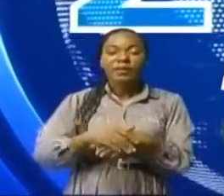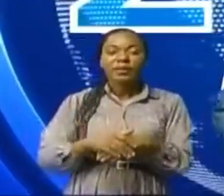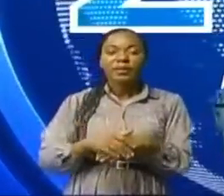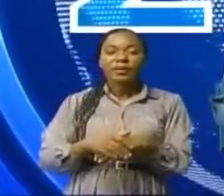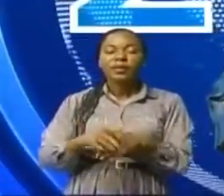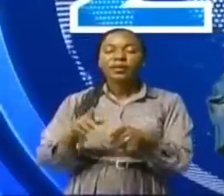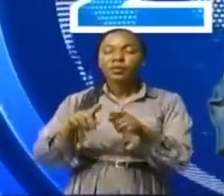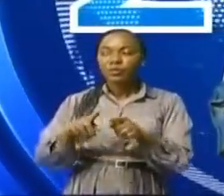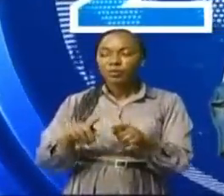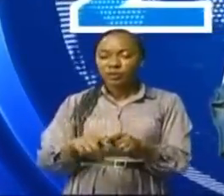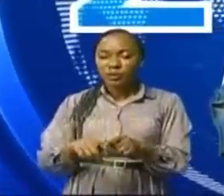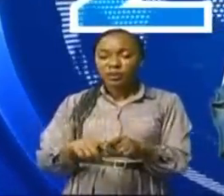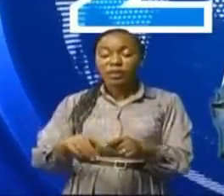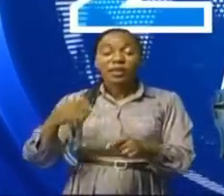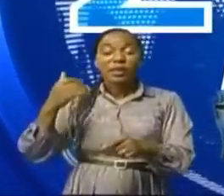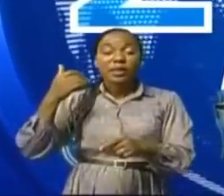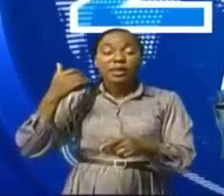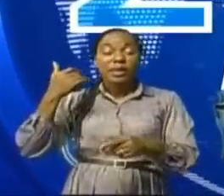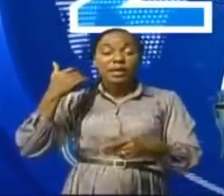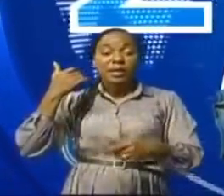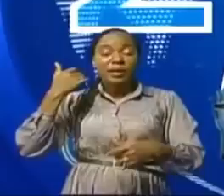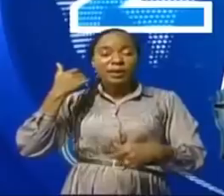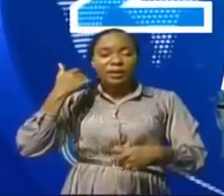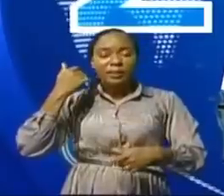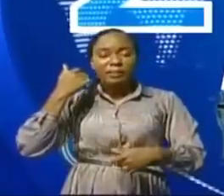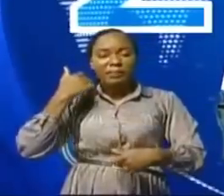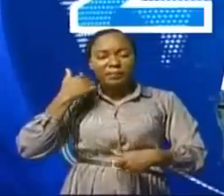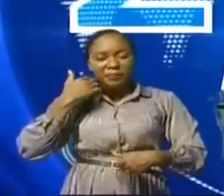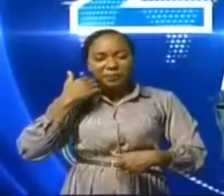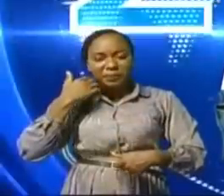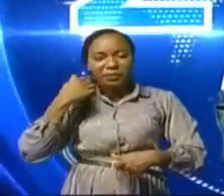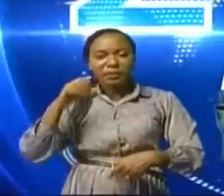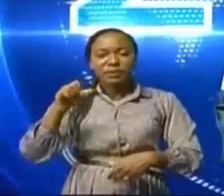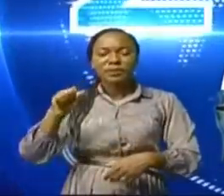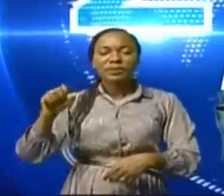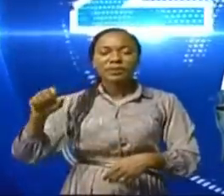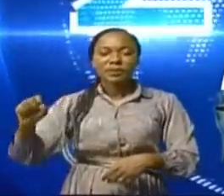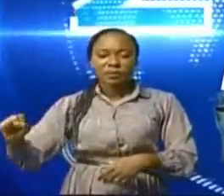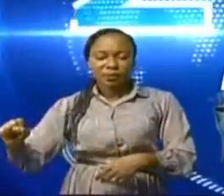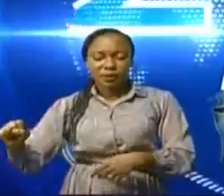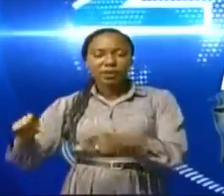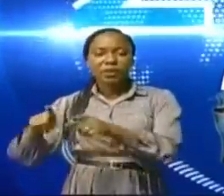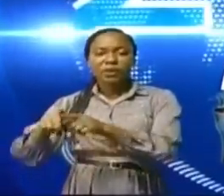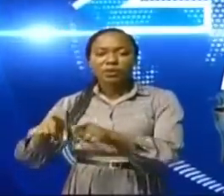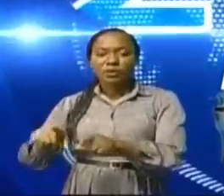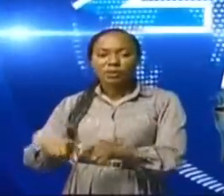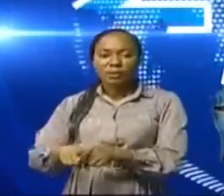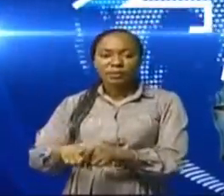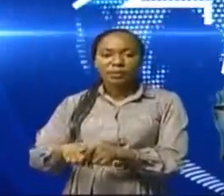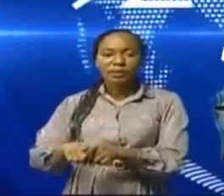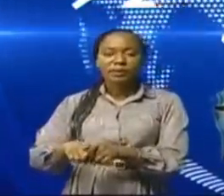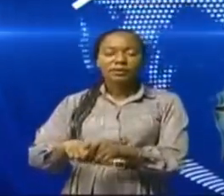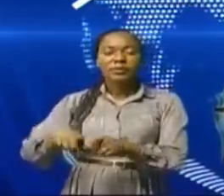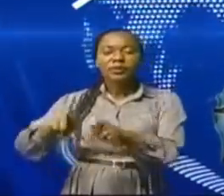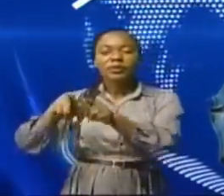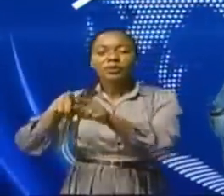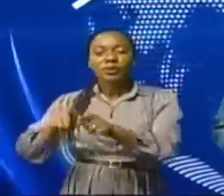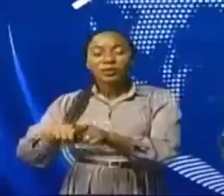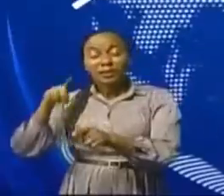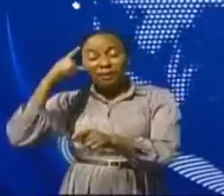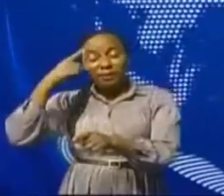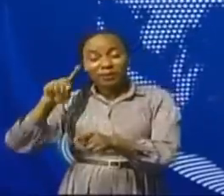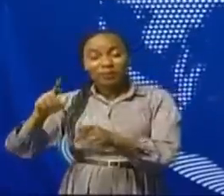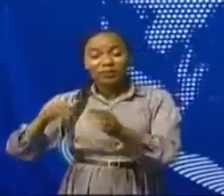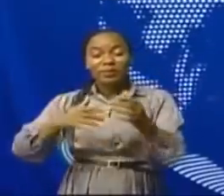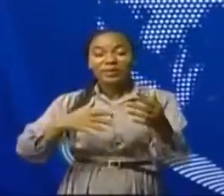taux élevé du paludisme selon l'Organisation mondiale de la santé, d'où la nécessité de la mise en place des stratégies et de financement pour lutter